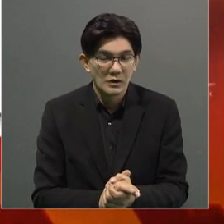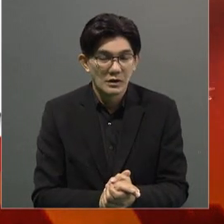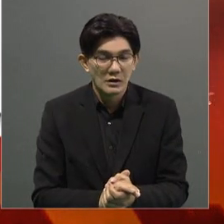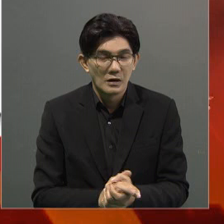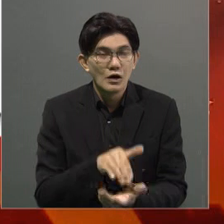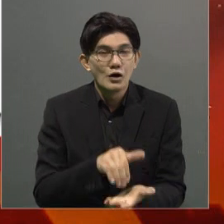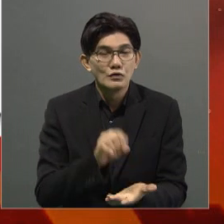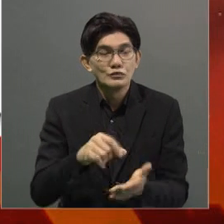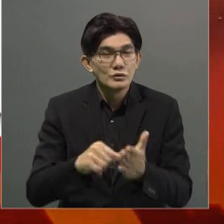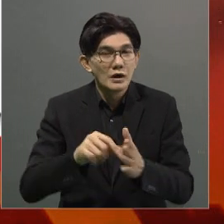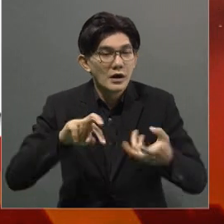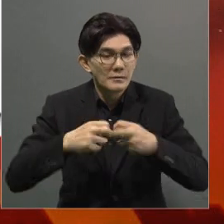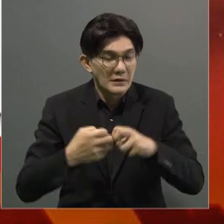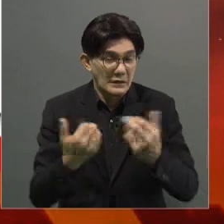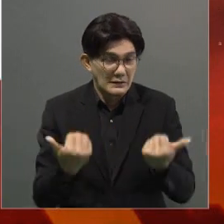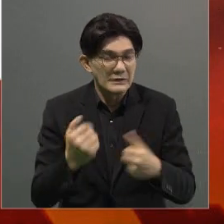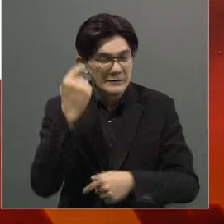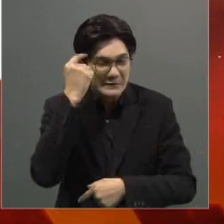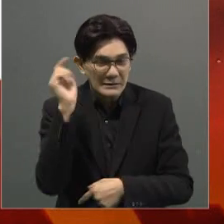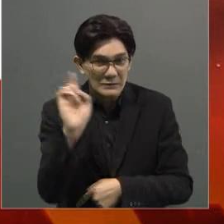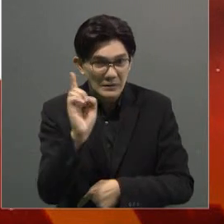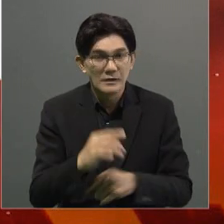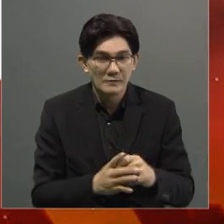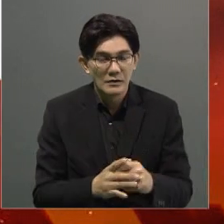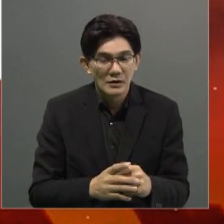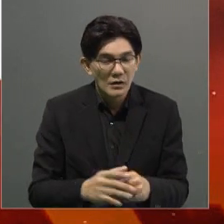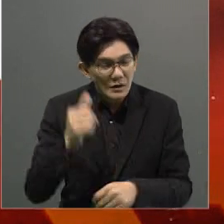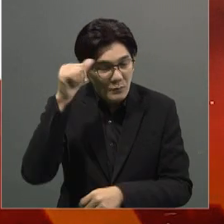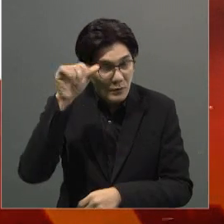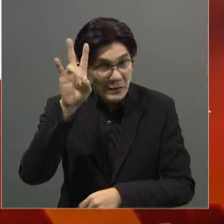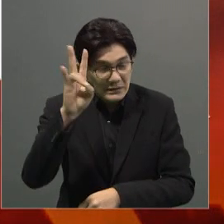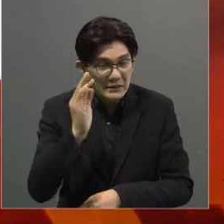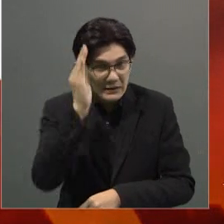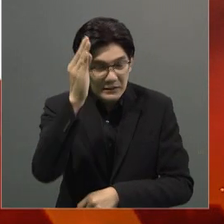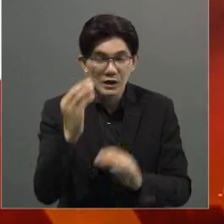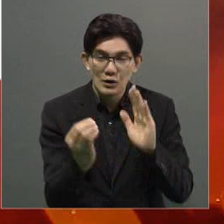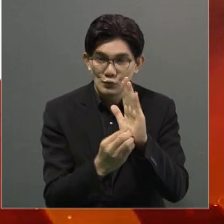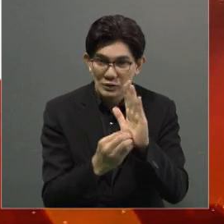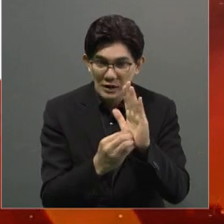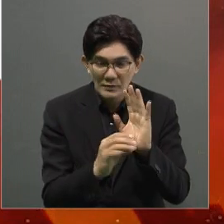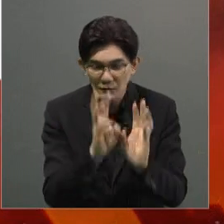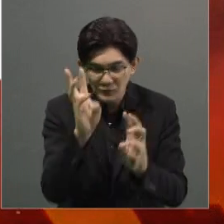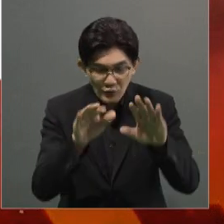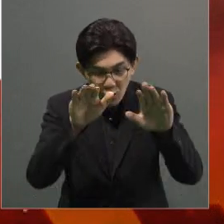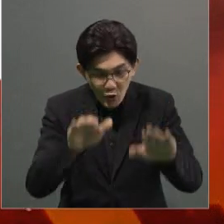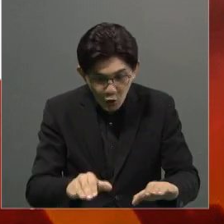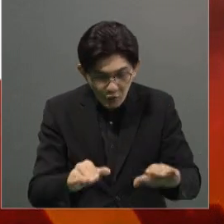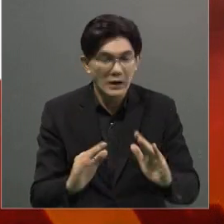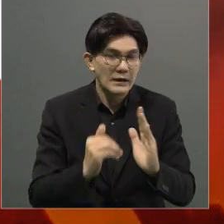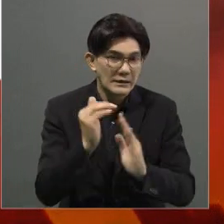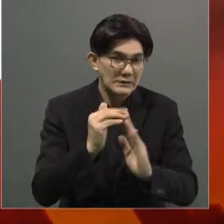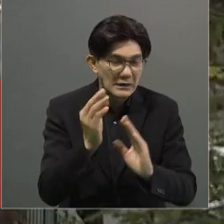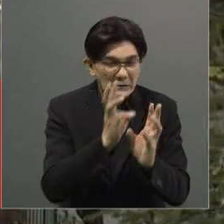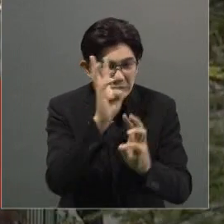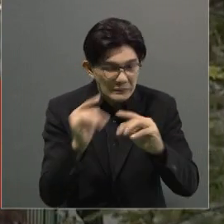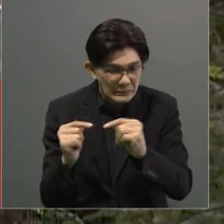ไขปัญหามลพิษทางอากาศคาดการณ์สถานการณ์ฝุ่นใน 7วันข้างหน้านะครับพื้นที่กรุงเทพฯริมณฑลมีแนวโน้มลดลงภาคเหนือจะมี